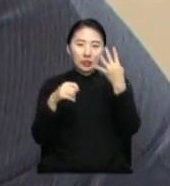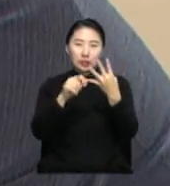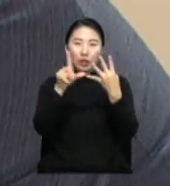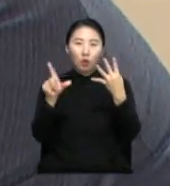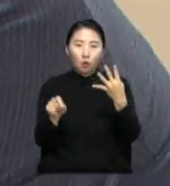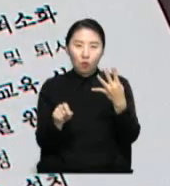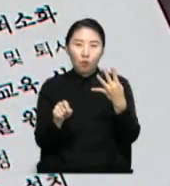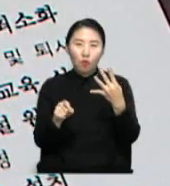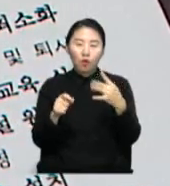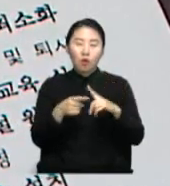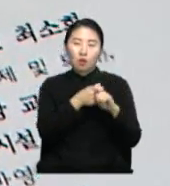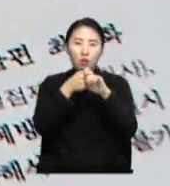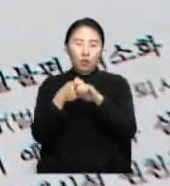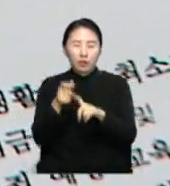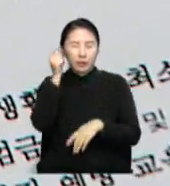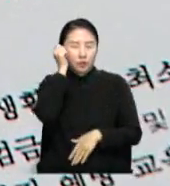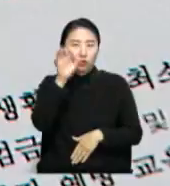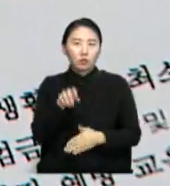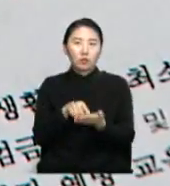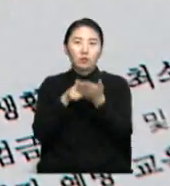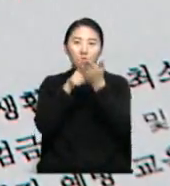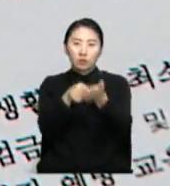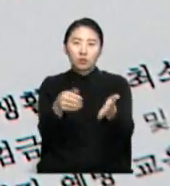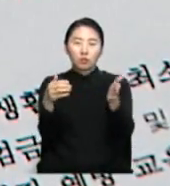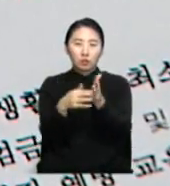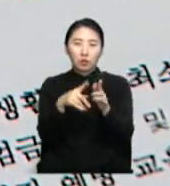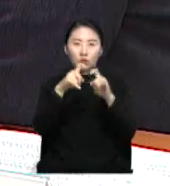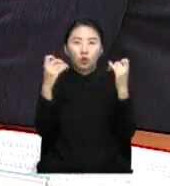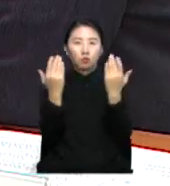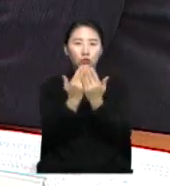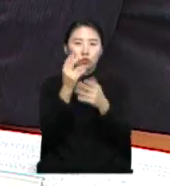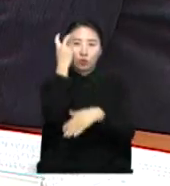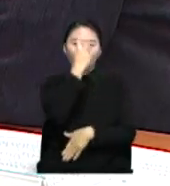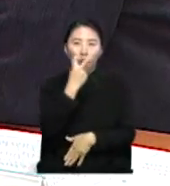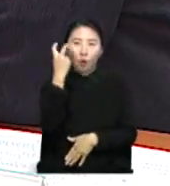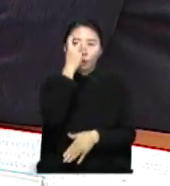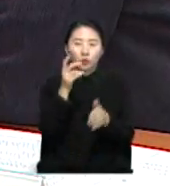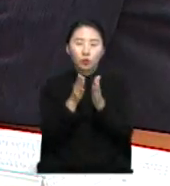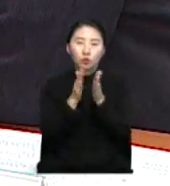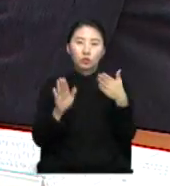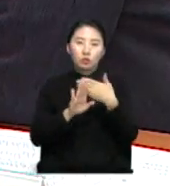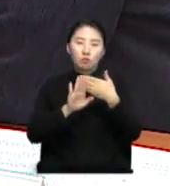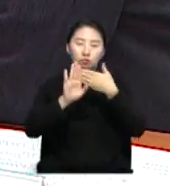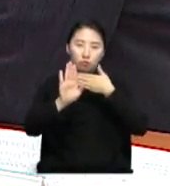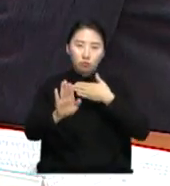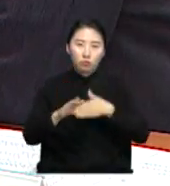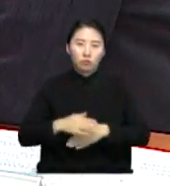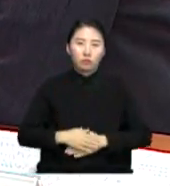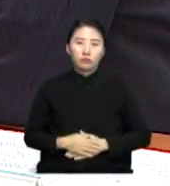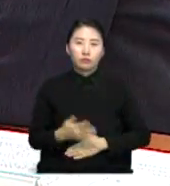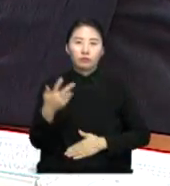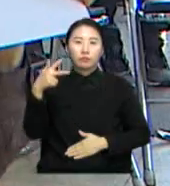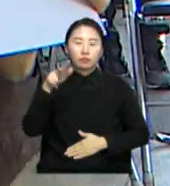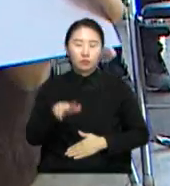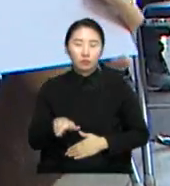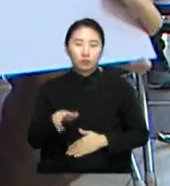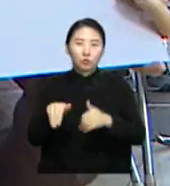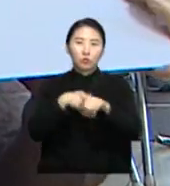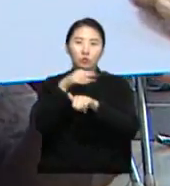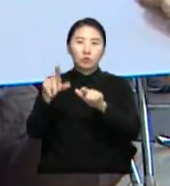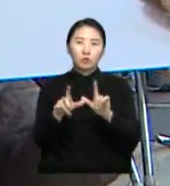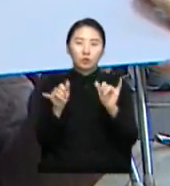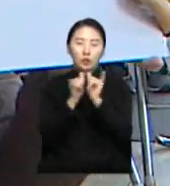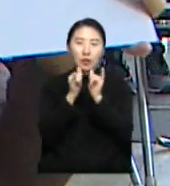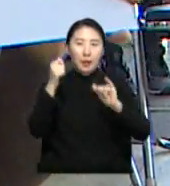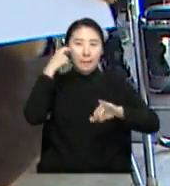동소문동 행복연합기숙사 허가를 신청했고 성북구가 이를 검토하기 시작한 뒤부터입니다. 하지만 부지 주변 주민들이